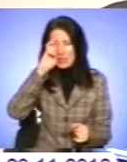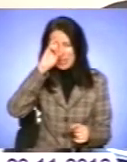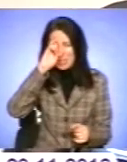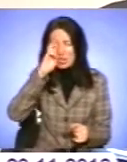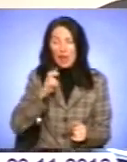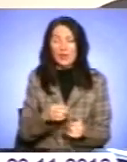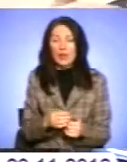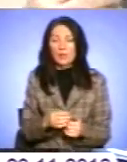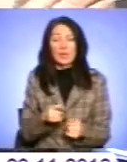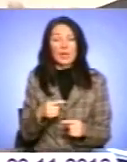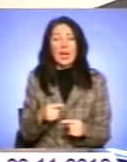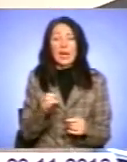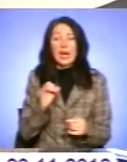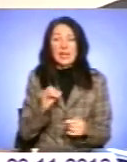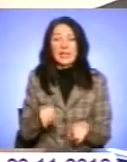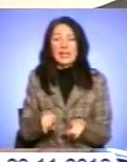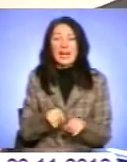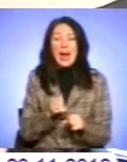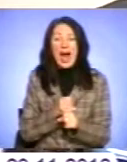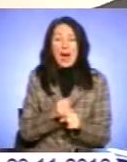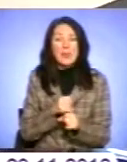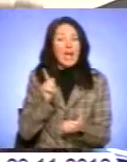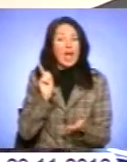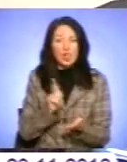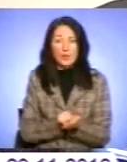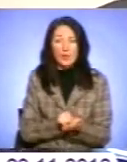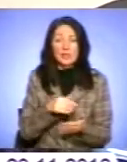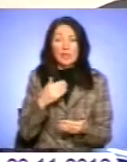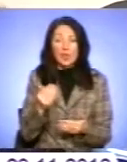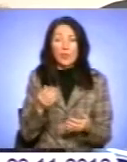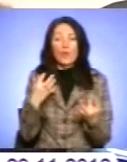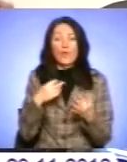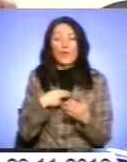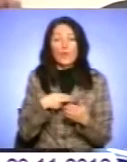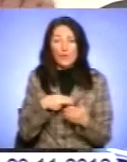державно-комунальну. І така аптека зобов'язана йому відпустити